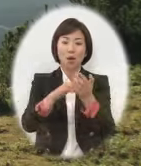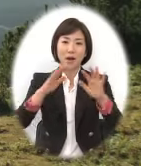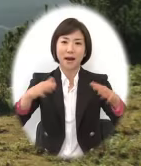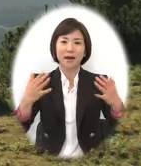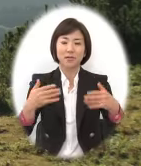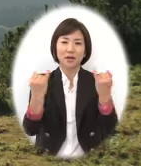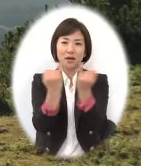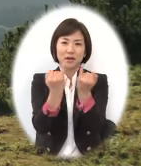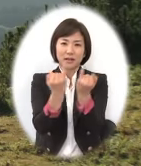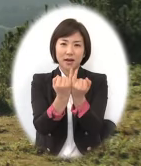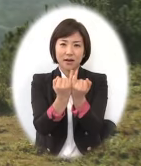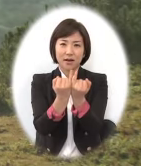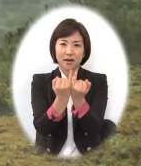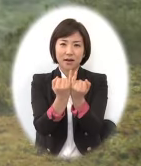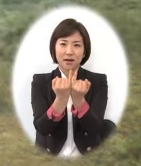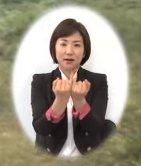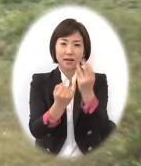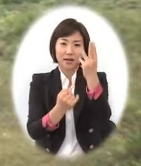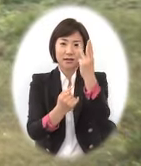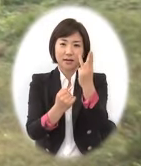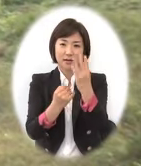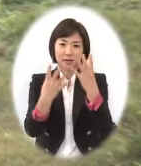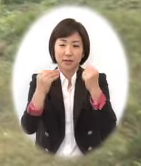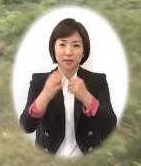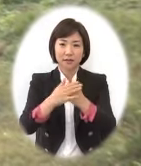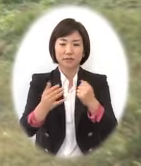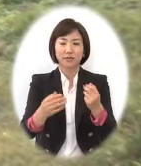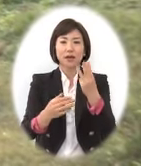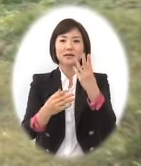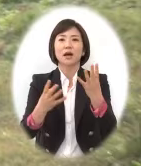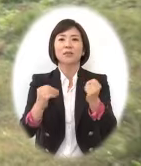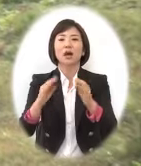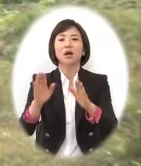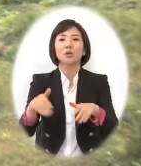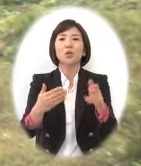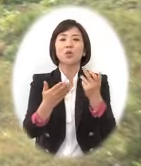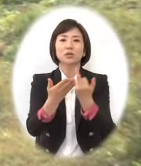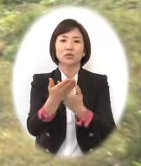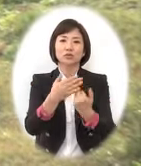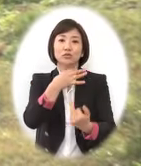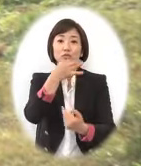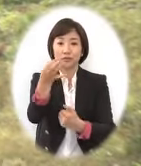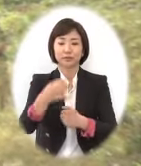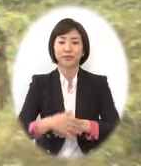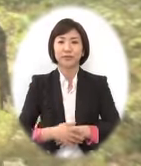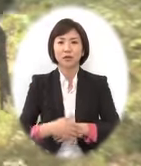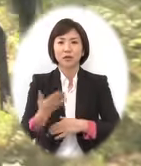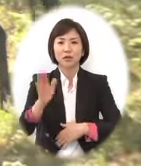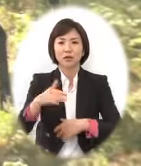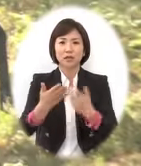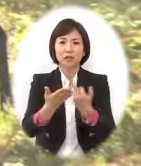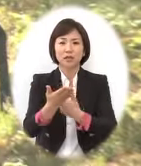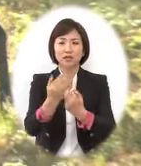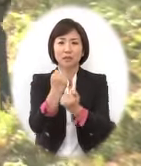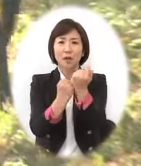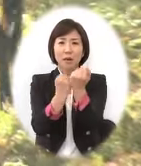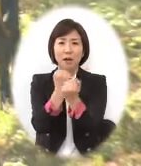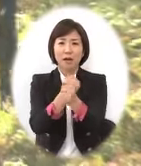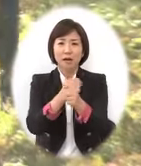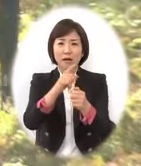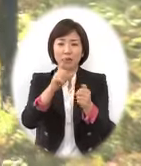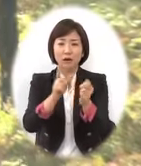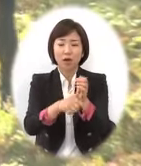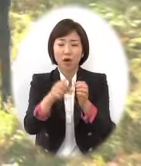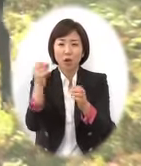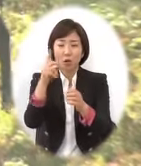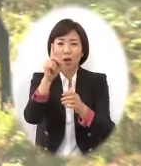돌, 바람, 여자 세 가지가 많아서 삼다도라고 불린 섬 제주. 그러나 제주를 설명하는 또